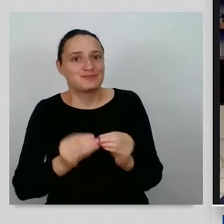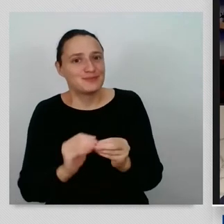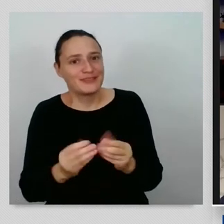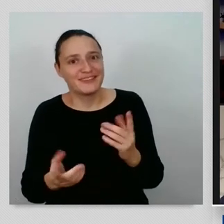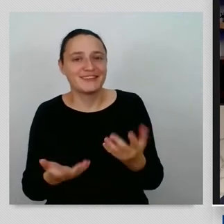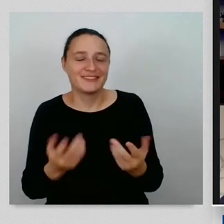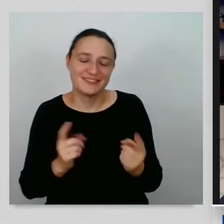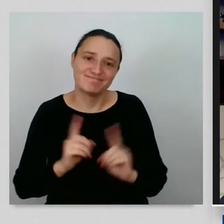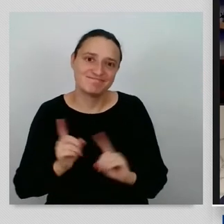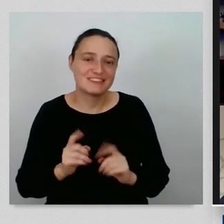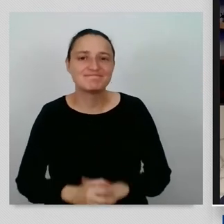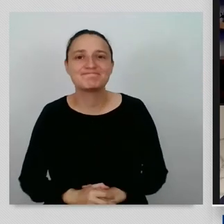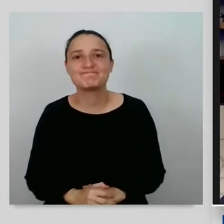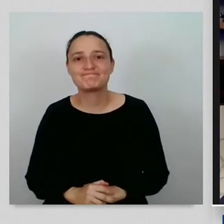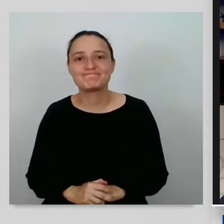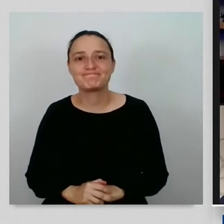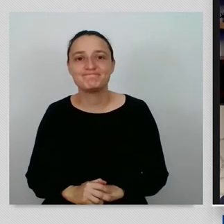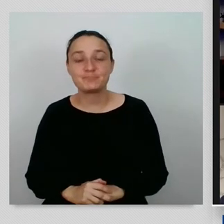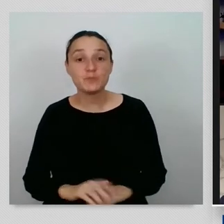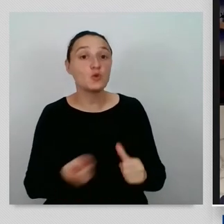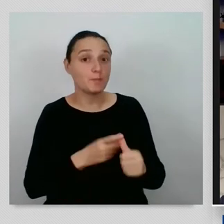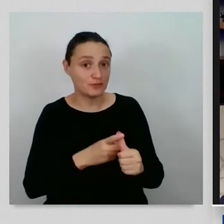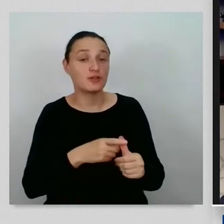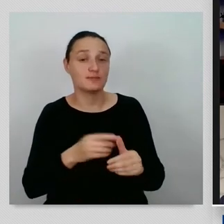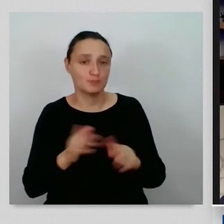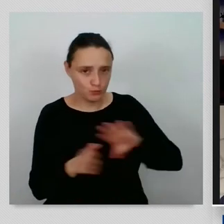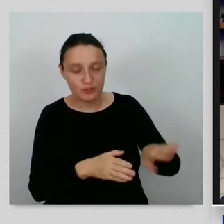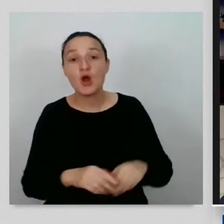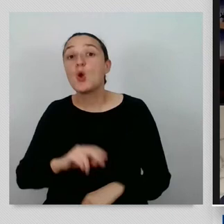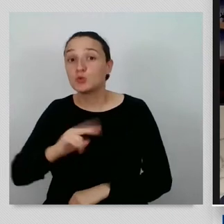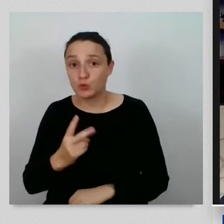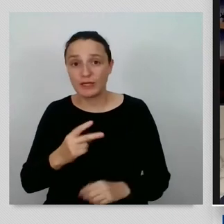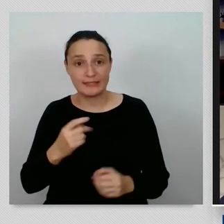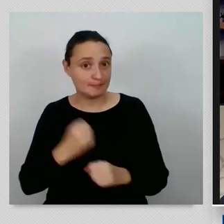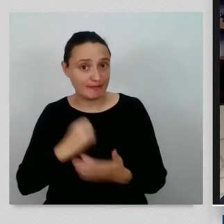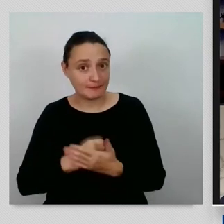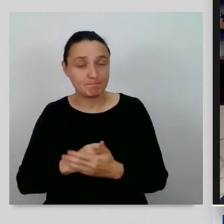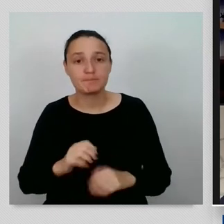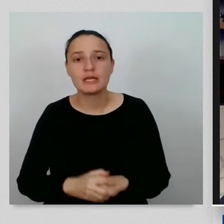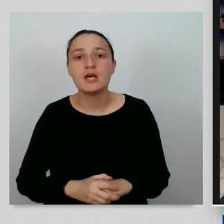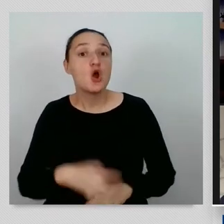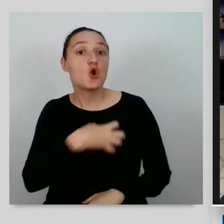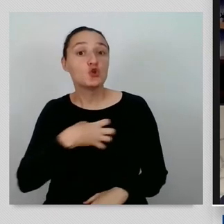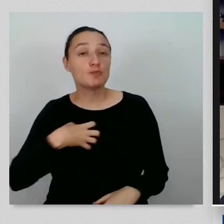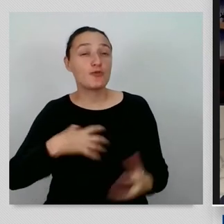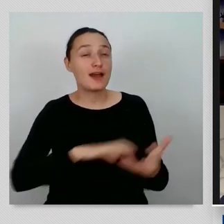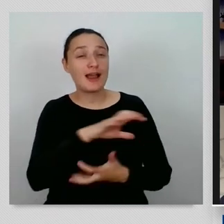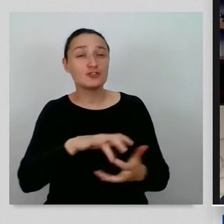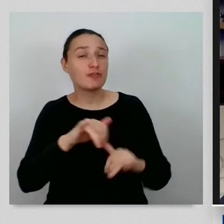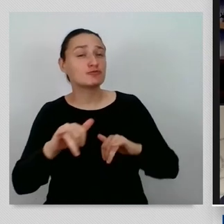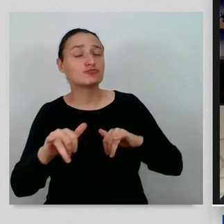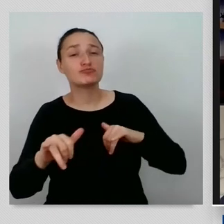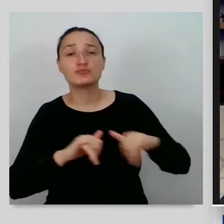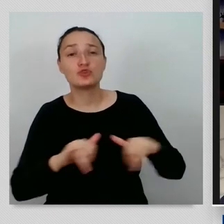a nie ułatwia. Więc ten pierwszy punkt, drugi krótki już bardzo. Z gospodarką na świecie